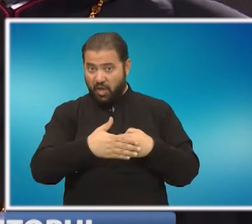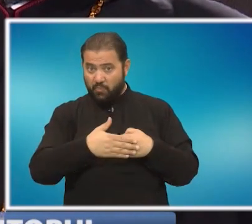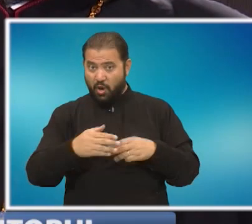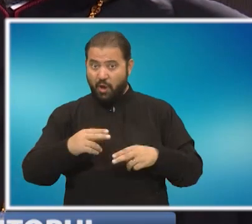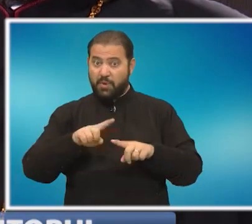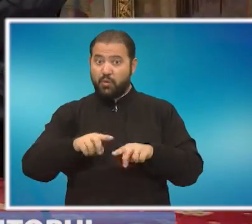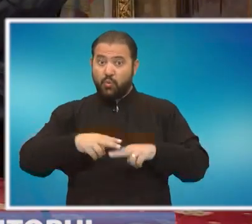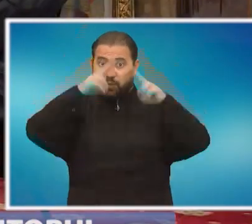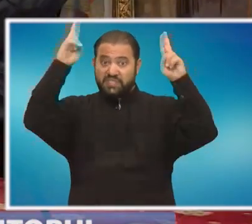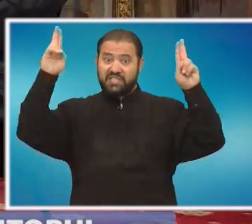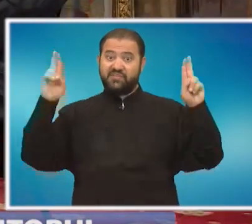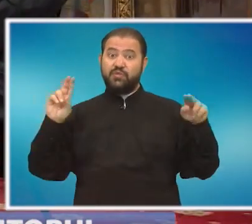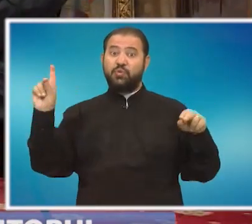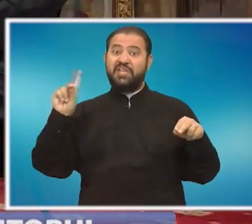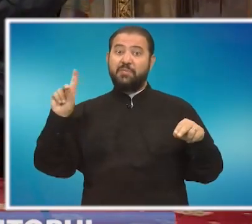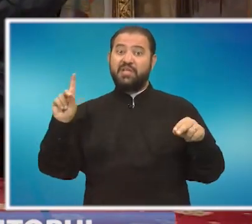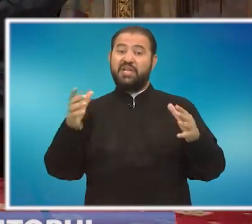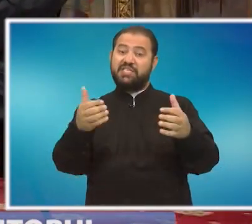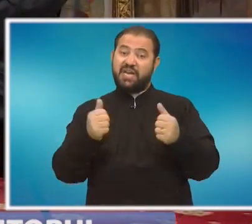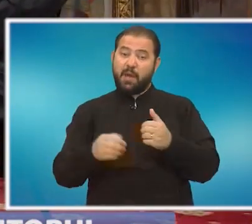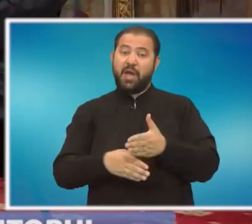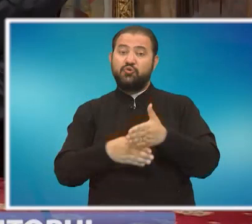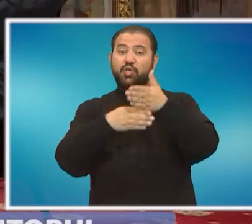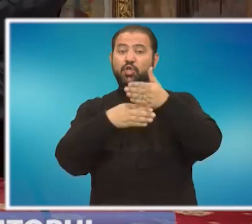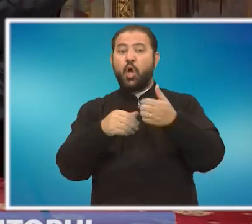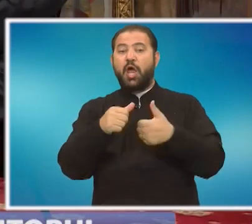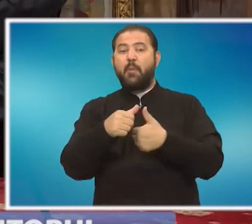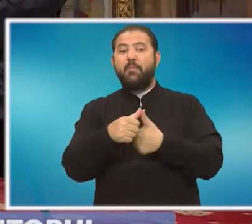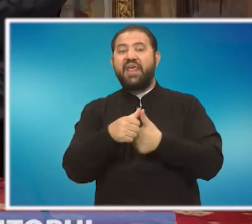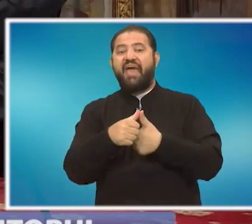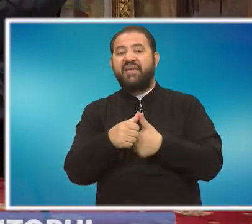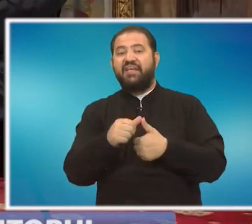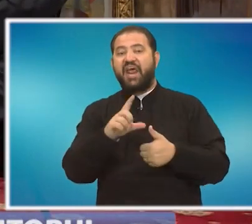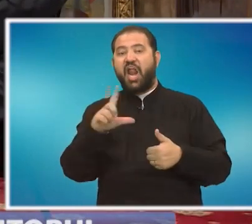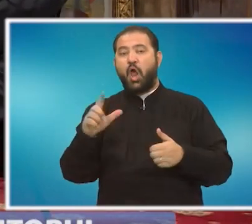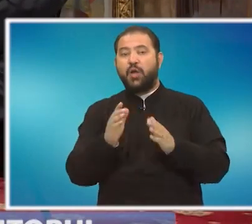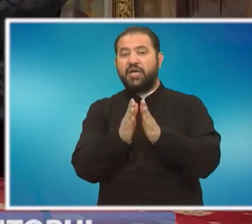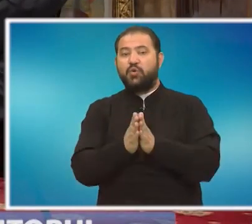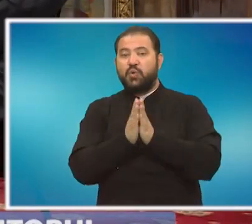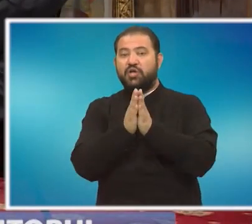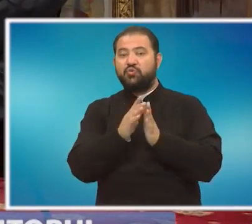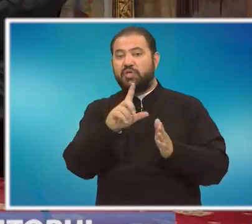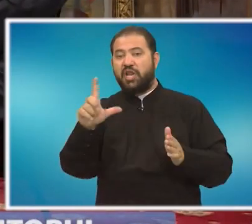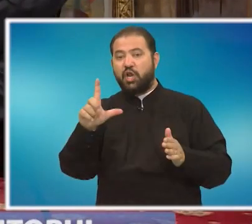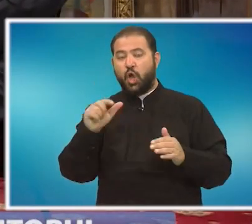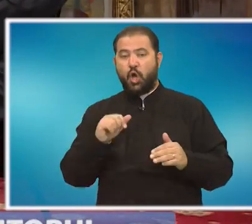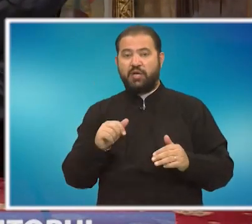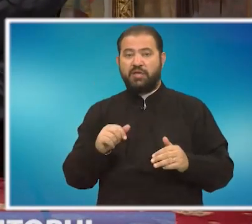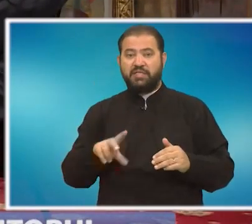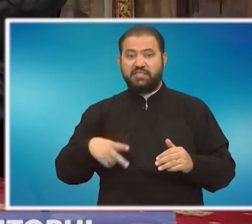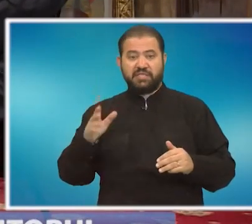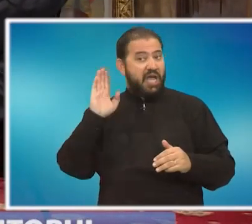să îl aibă drept prieten, drept ajutător, sprijinitor în rugăciunile lor,